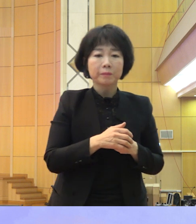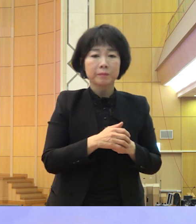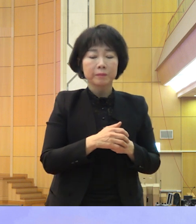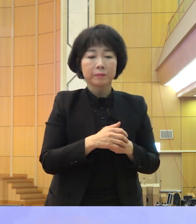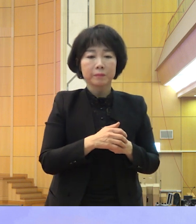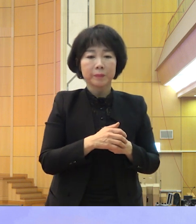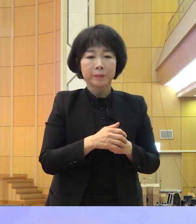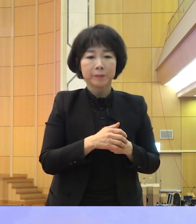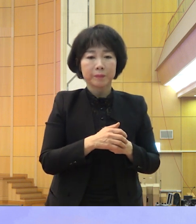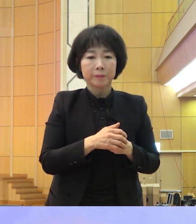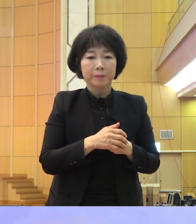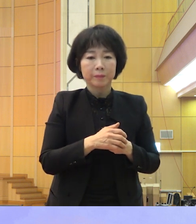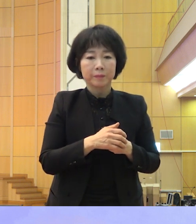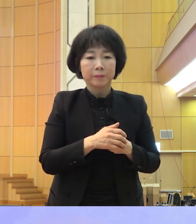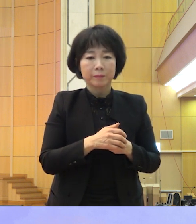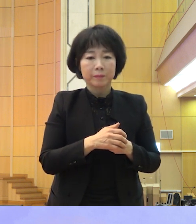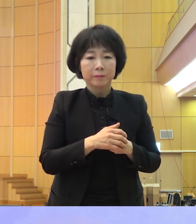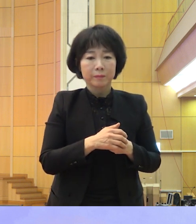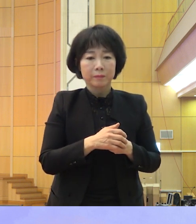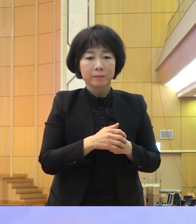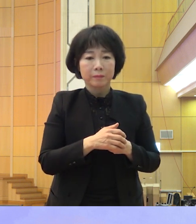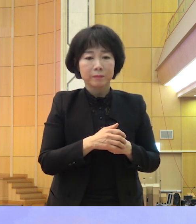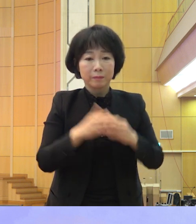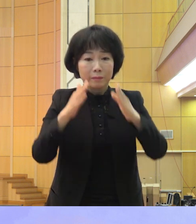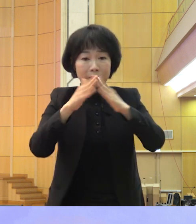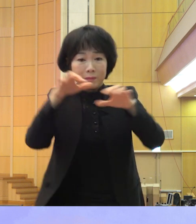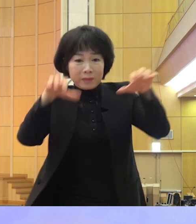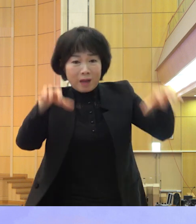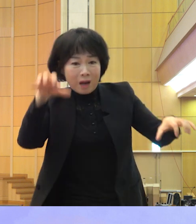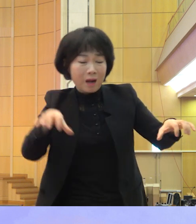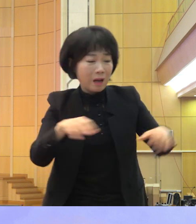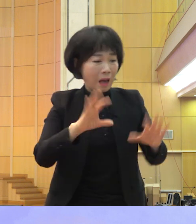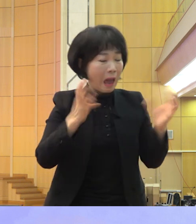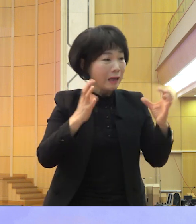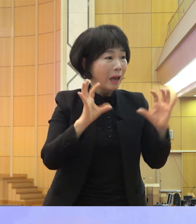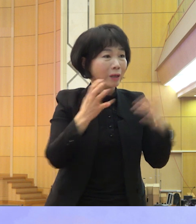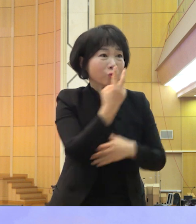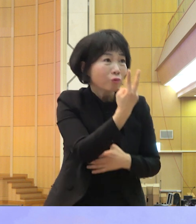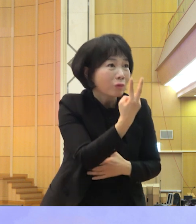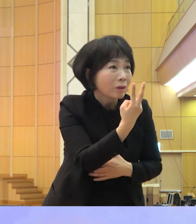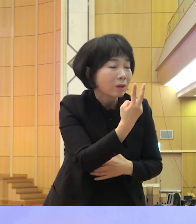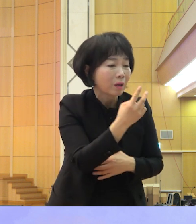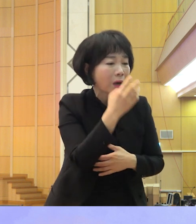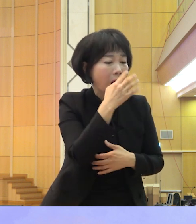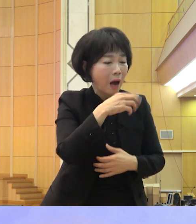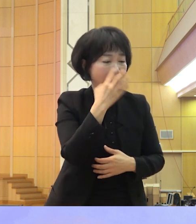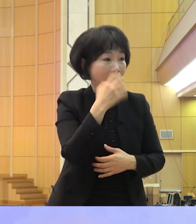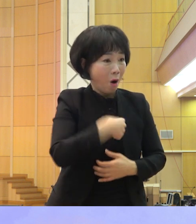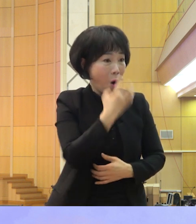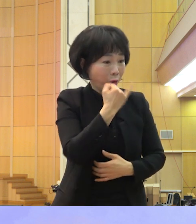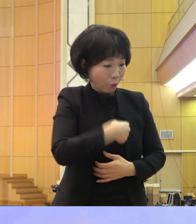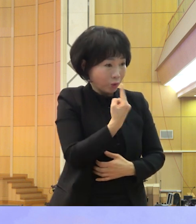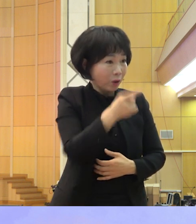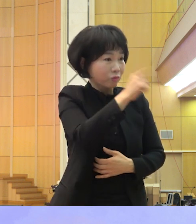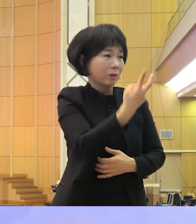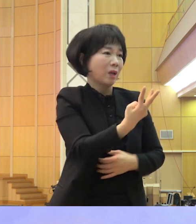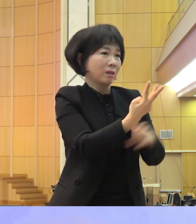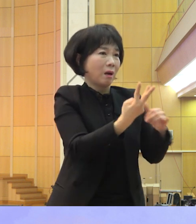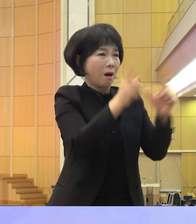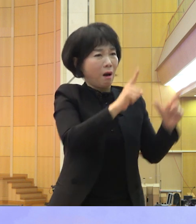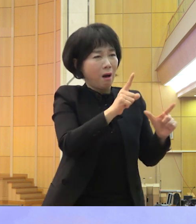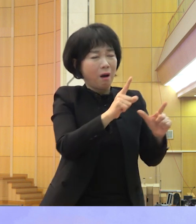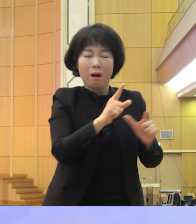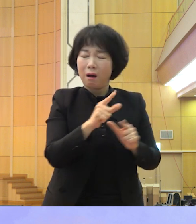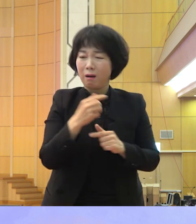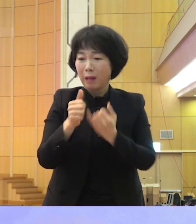데리고 사는 아주머니가 계셨는데, 그 아기들하고 같이 살라니까 얼마나 힘들어요. 그냥 파출부